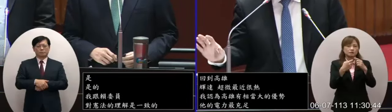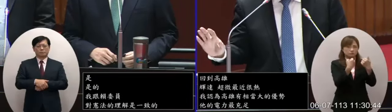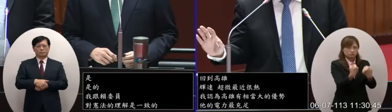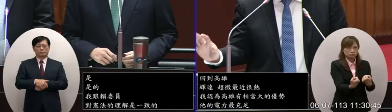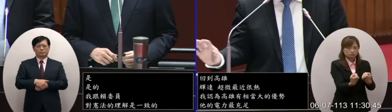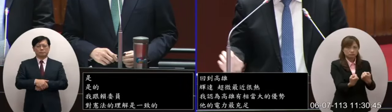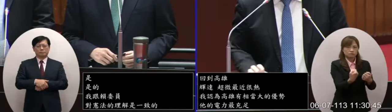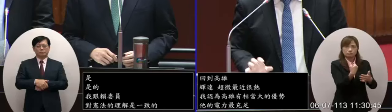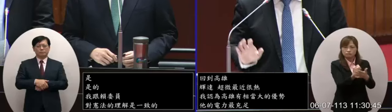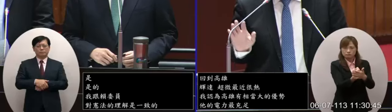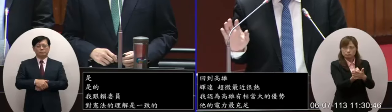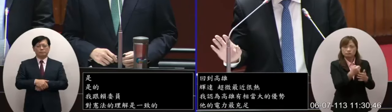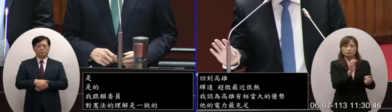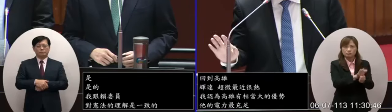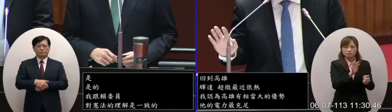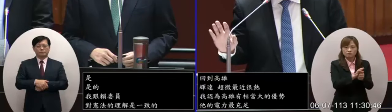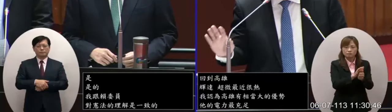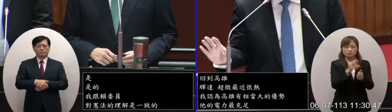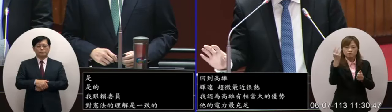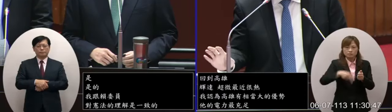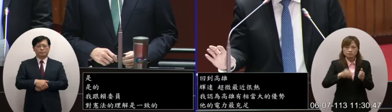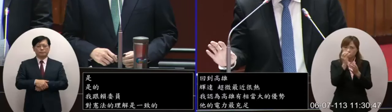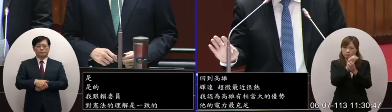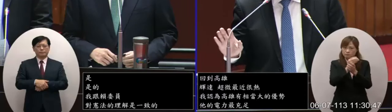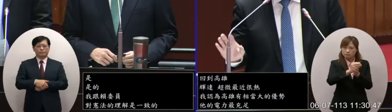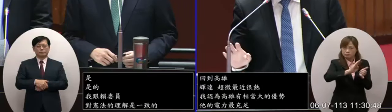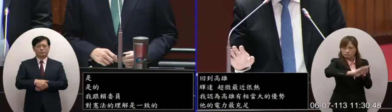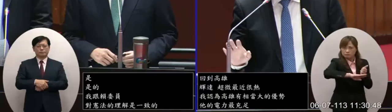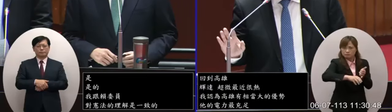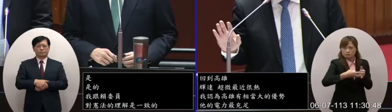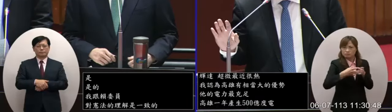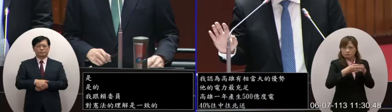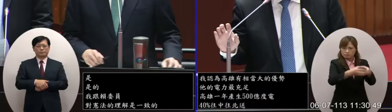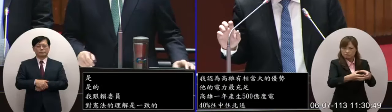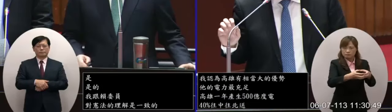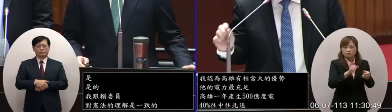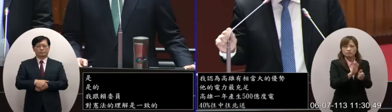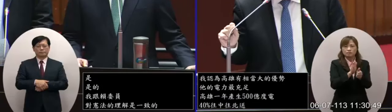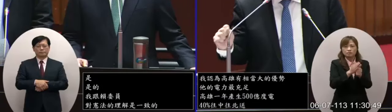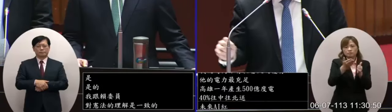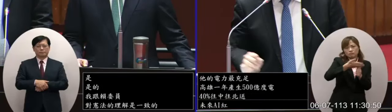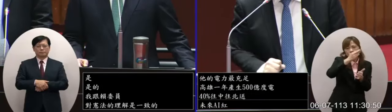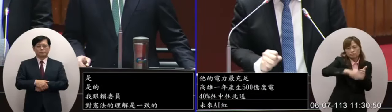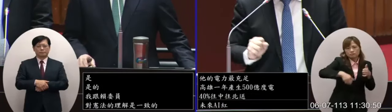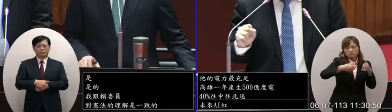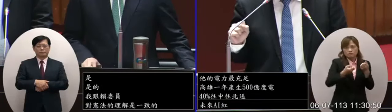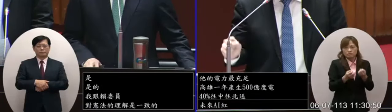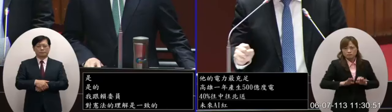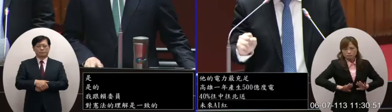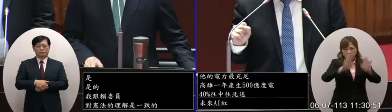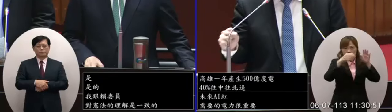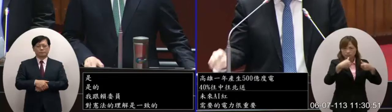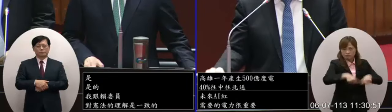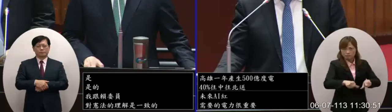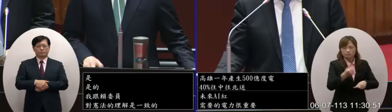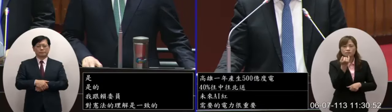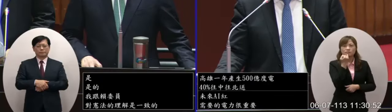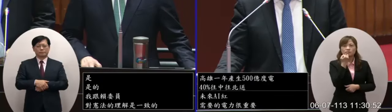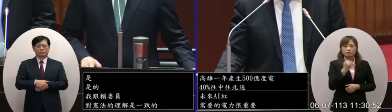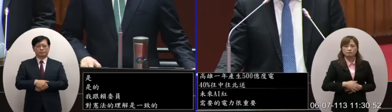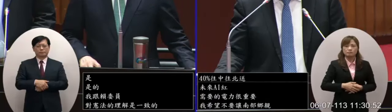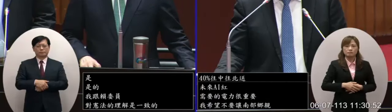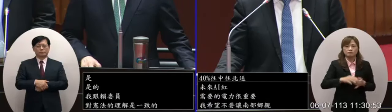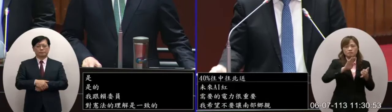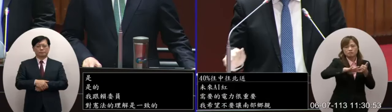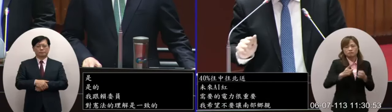部吼来投资，让南部来均衡发展吼。我认为这个也是对不断的为国家付出，提供电力，提供很